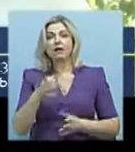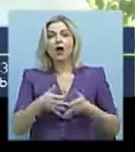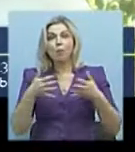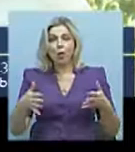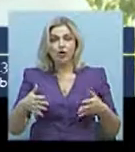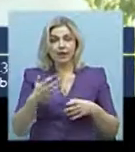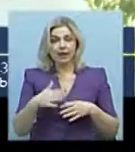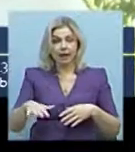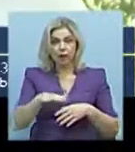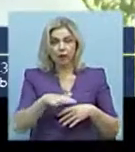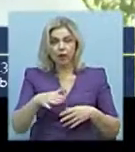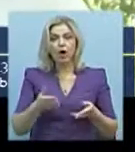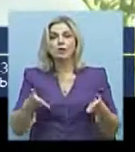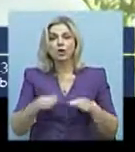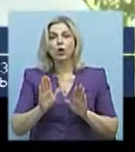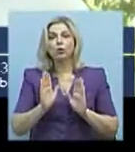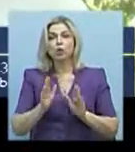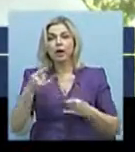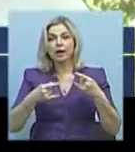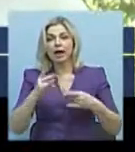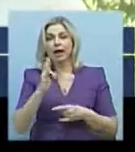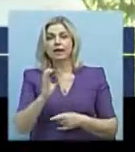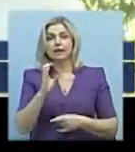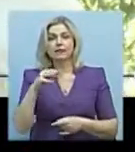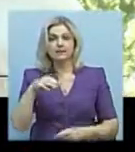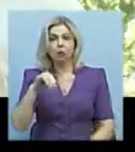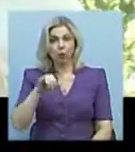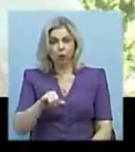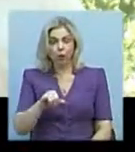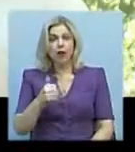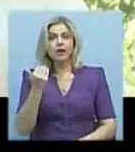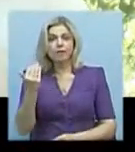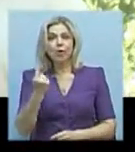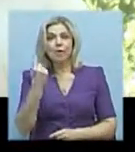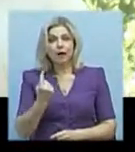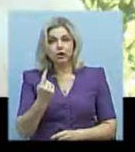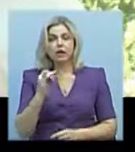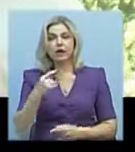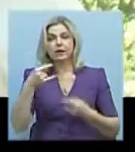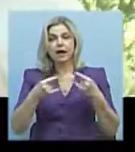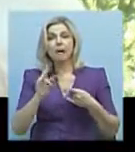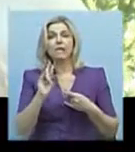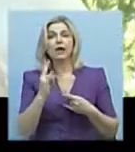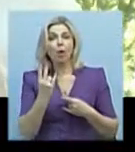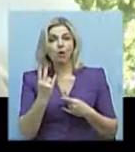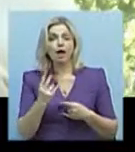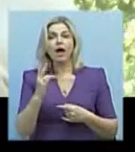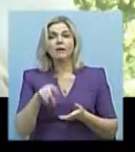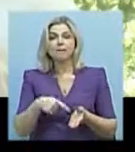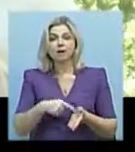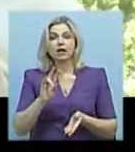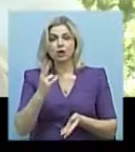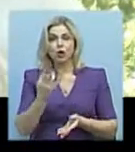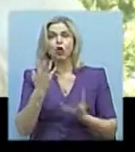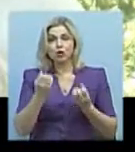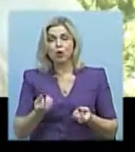залишаться лише телеканали НСТУ, тобто UA1 та телеканал Миколаїв. У місті Миколаєві